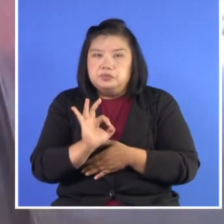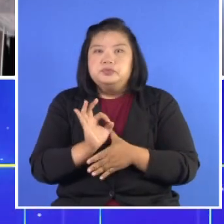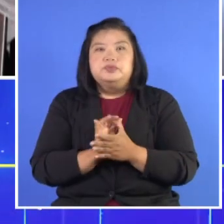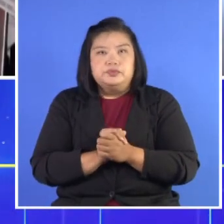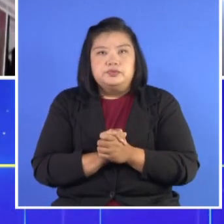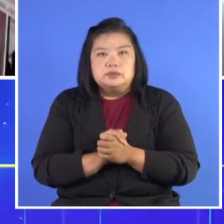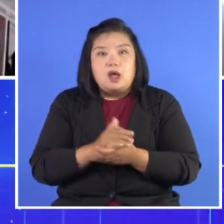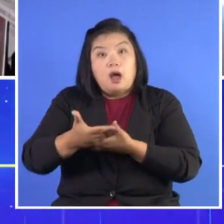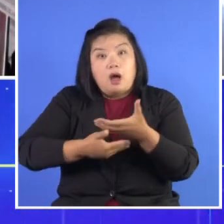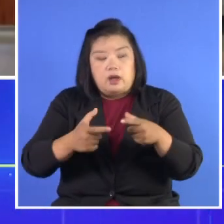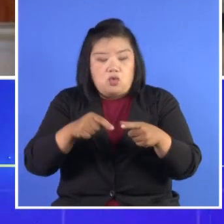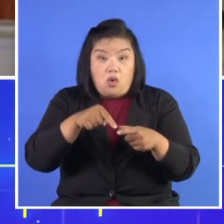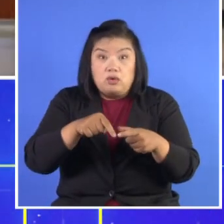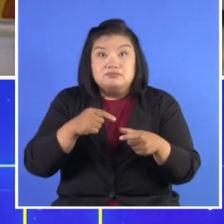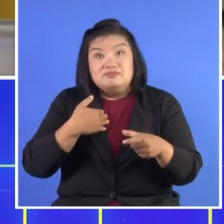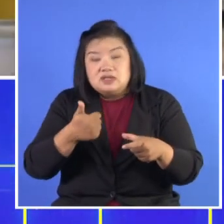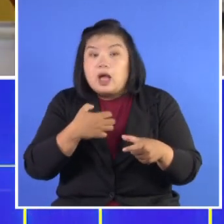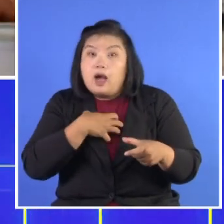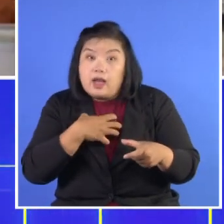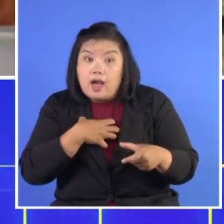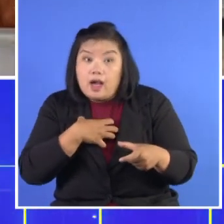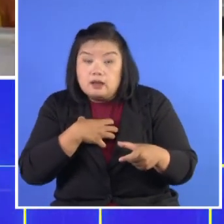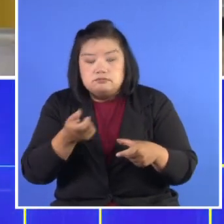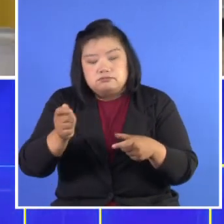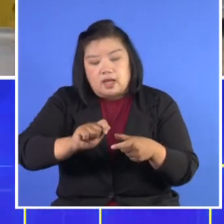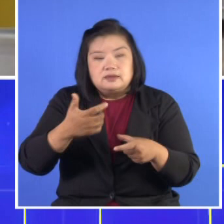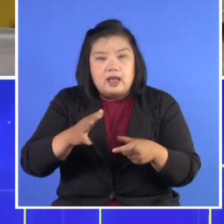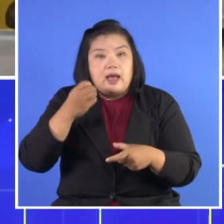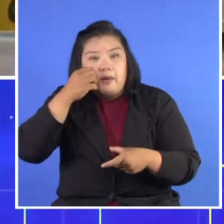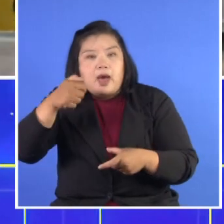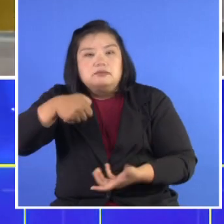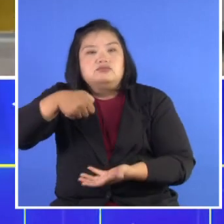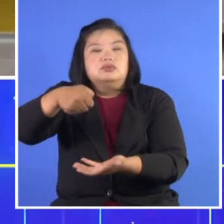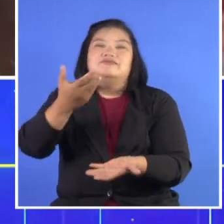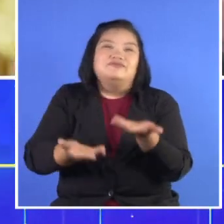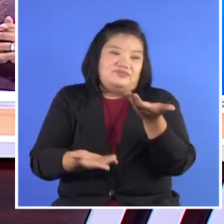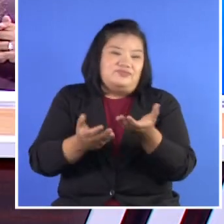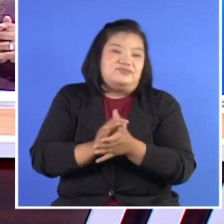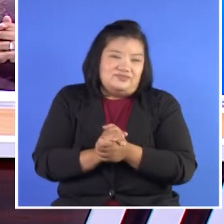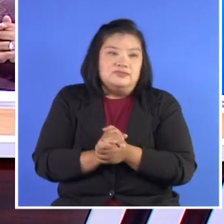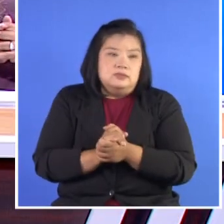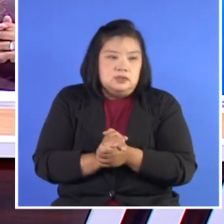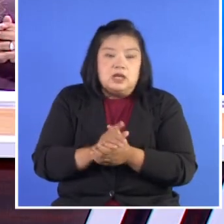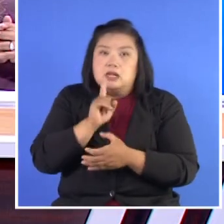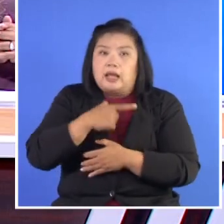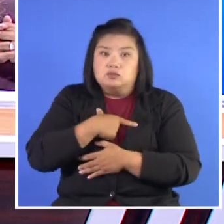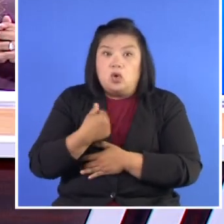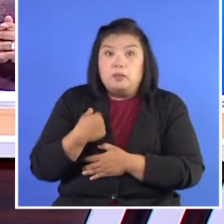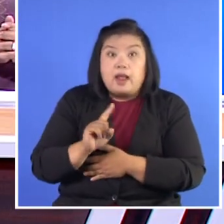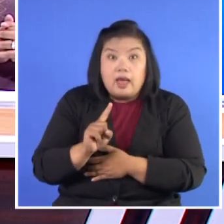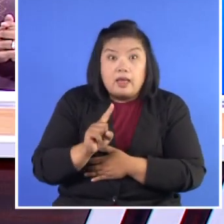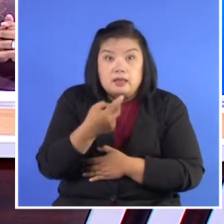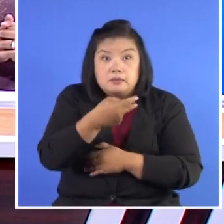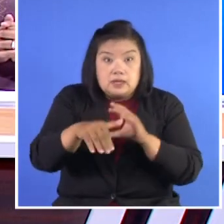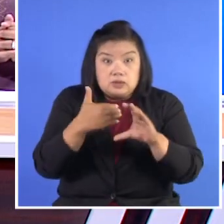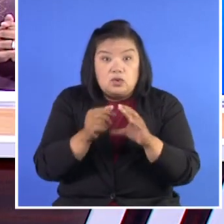ายเป็นกล่องๆแบบนี้ก็มีเผื่อญาติโยมอยากกลับไปกินที่บ้าน ค่ะซึ่งรสประธรรมพอเมื่อกี้ถามว่าชอบรสอะไรคุณแอดเด็กเมืองจันทร์ใน Facebook